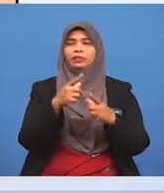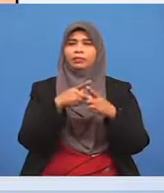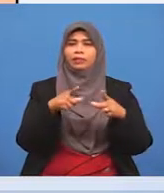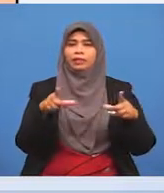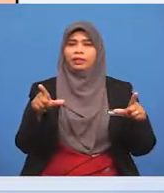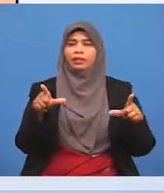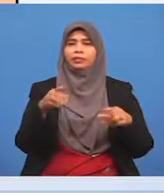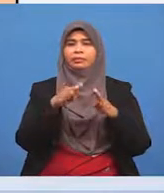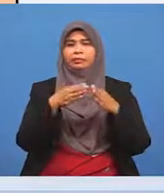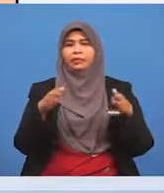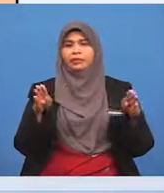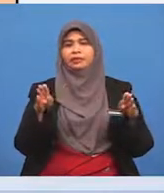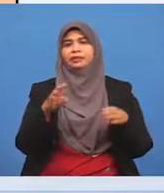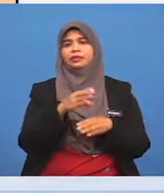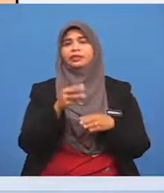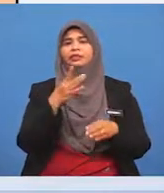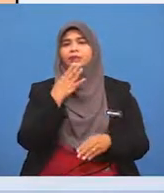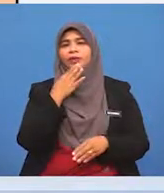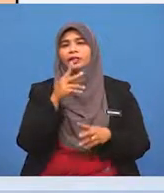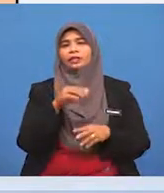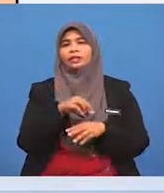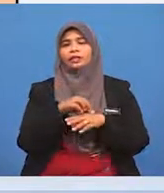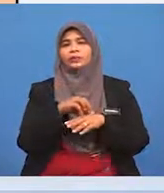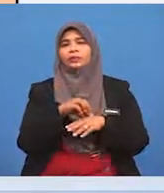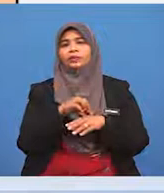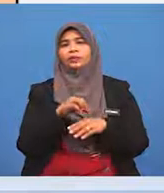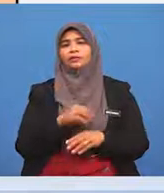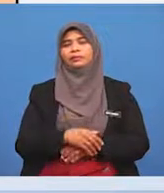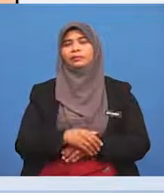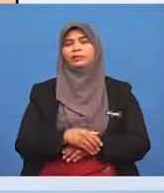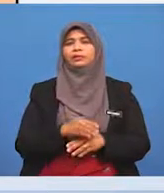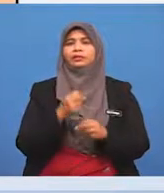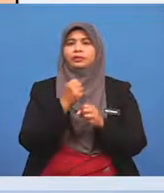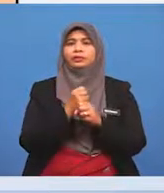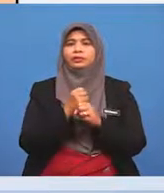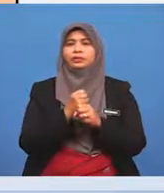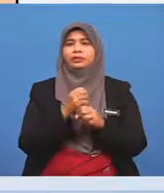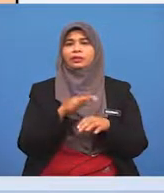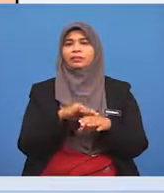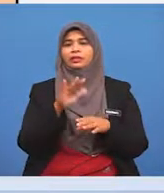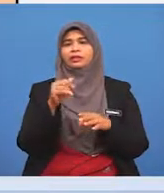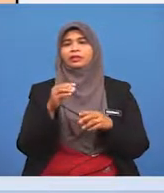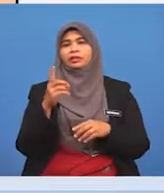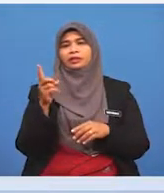Sesungguhnya pada yang demikian itu benar-benar terdapat tanda-tanda bagi orang yang mengetahui.